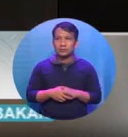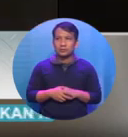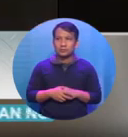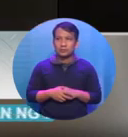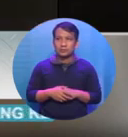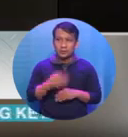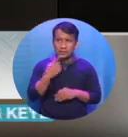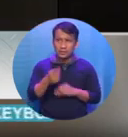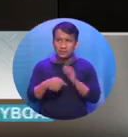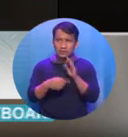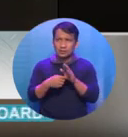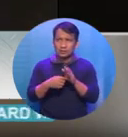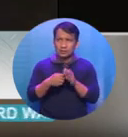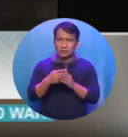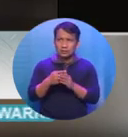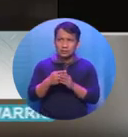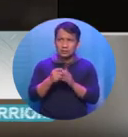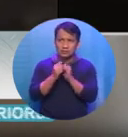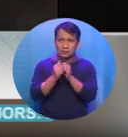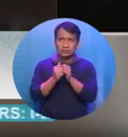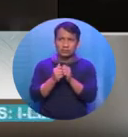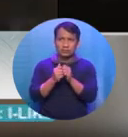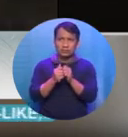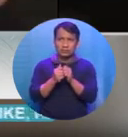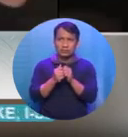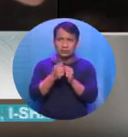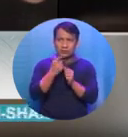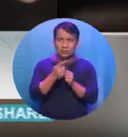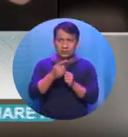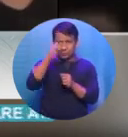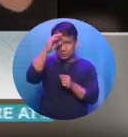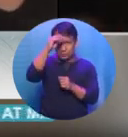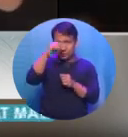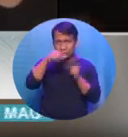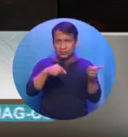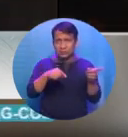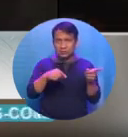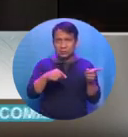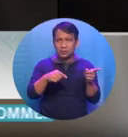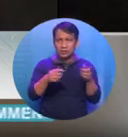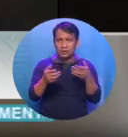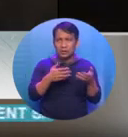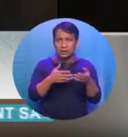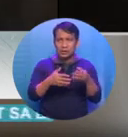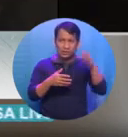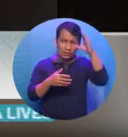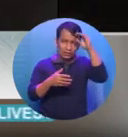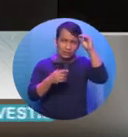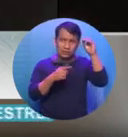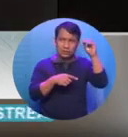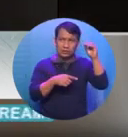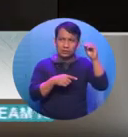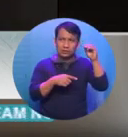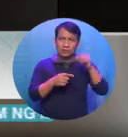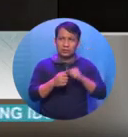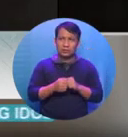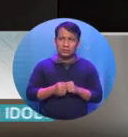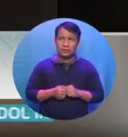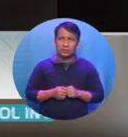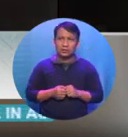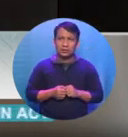bahay ng pinatrabahoan niya. Aha, okay, sino po yung lalaki? Kaano-ano niya ano, po? Ano pa yung katrabaho ano,